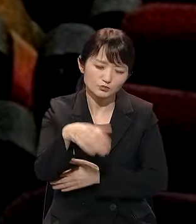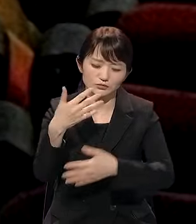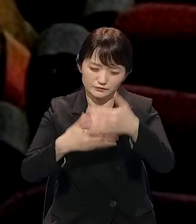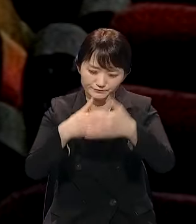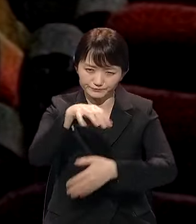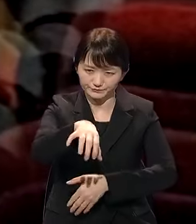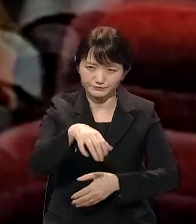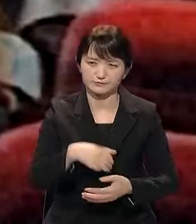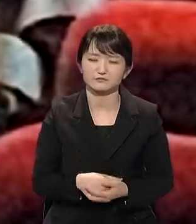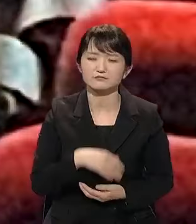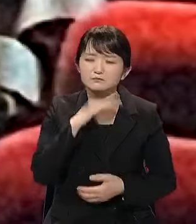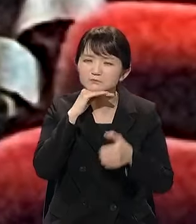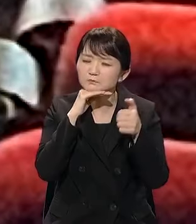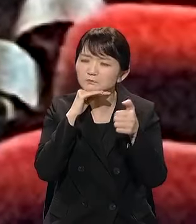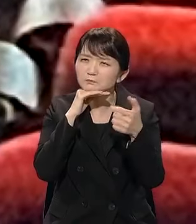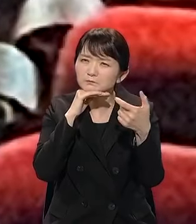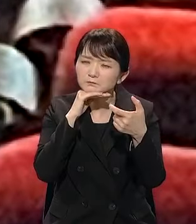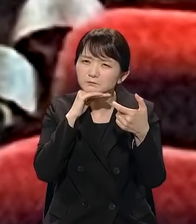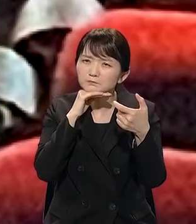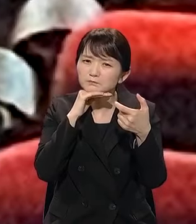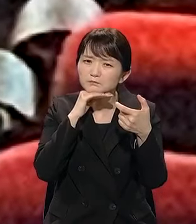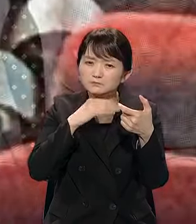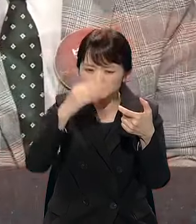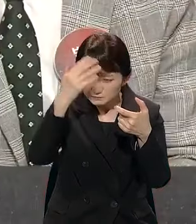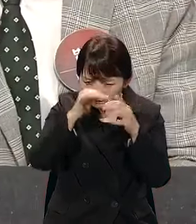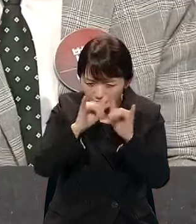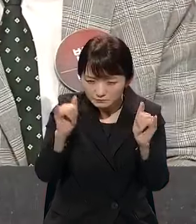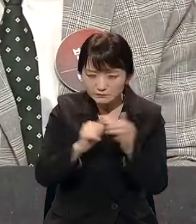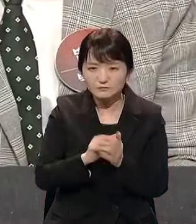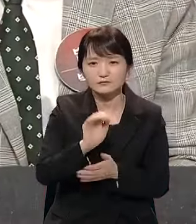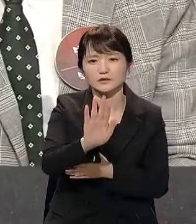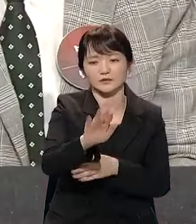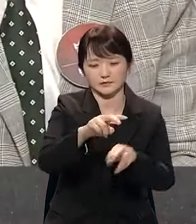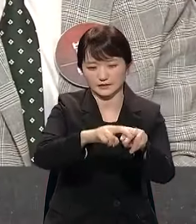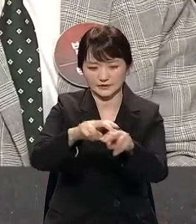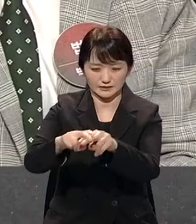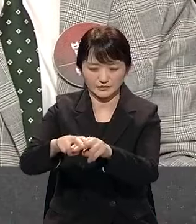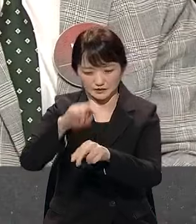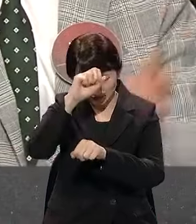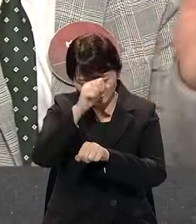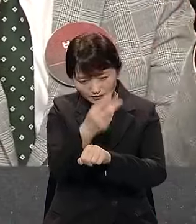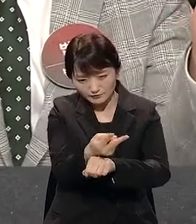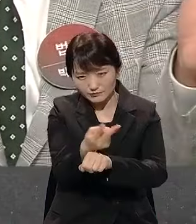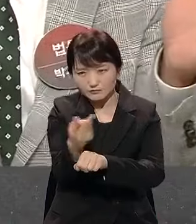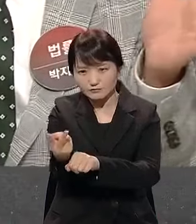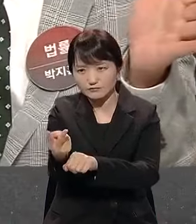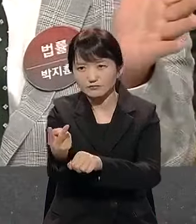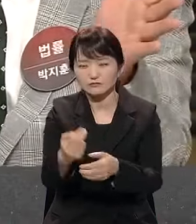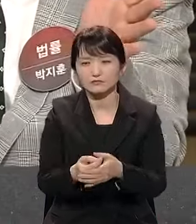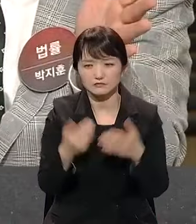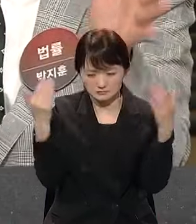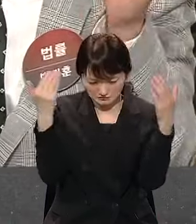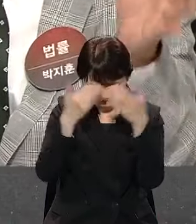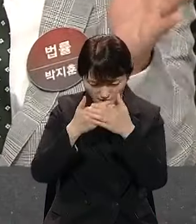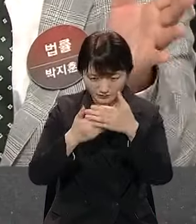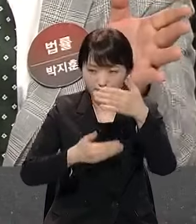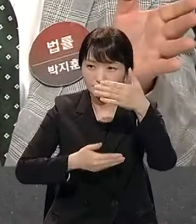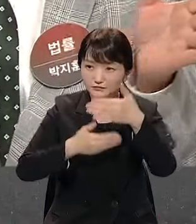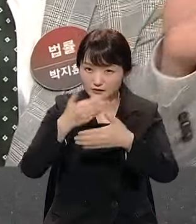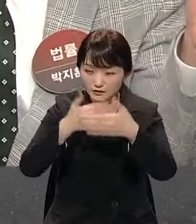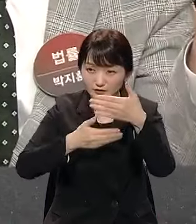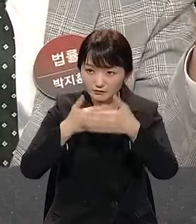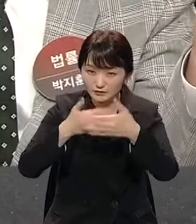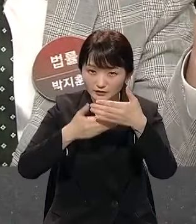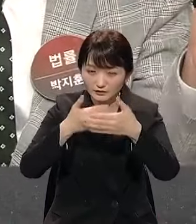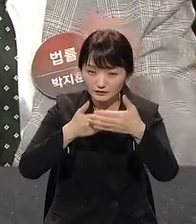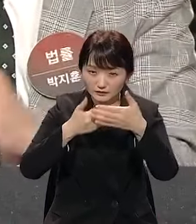5 60도로 보이는 관객네 명이 앞좌석에 막 발을 올리고 이런 모습 심야 영화를 지금 아 영화 상형